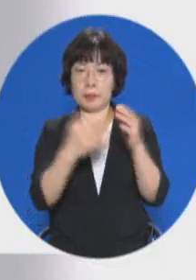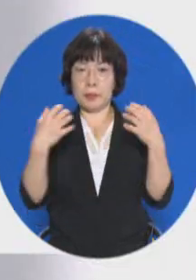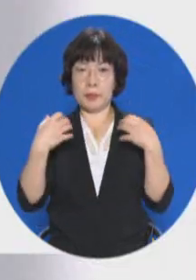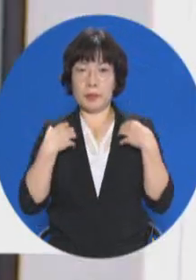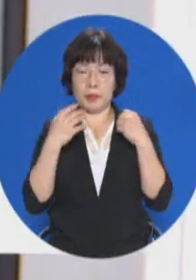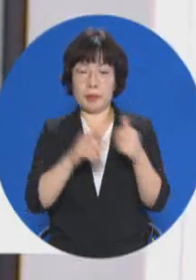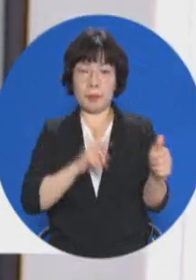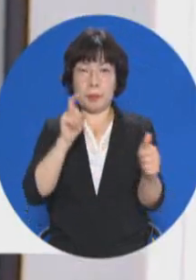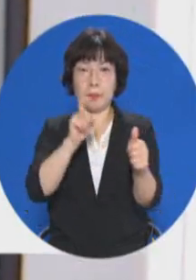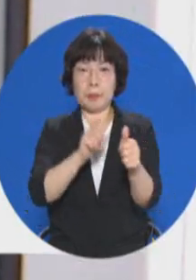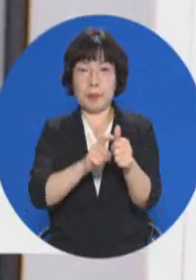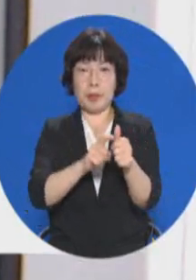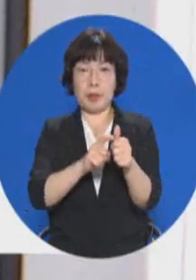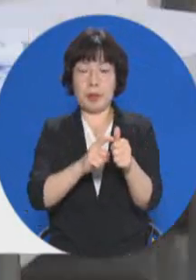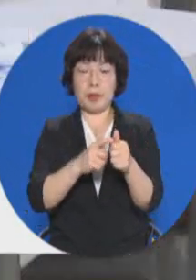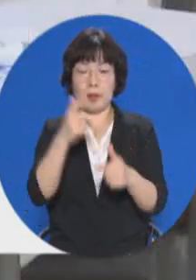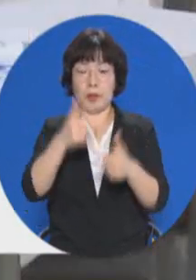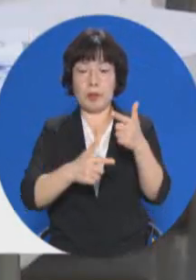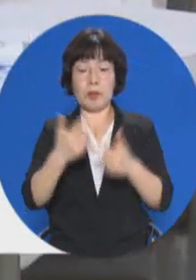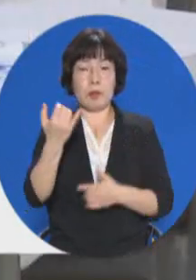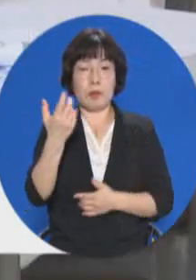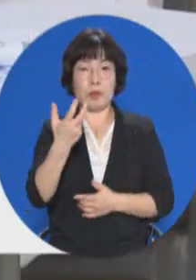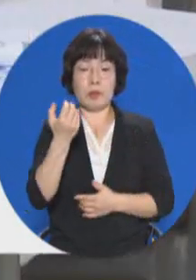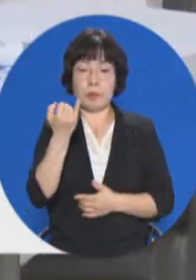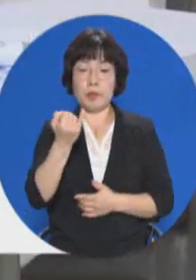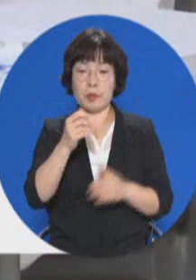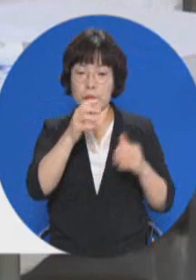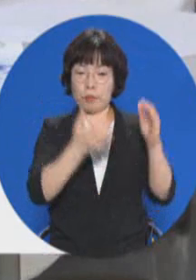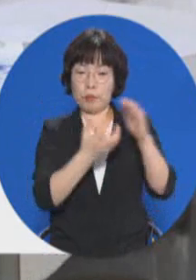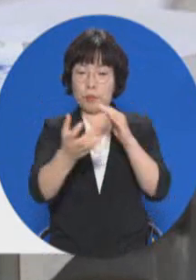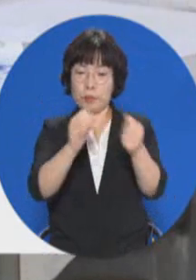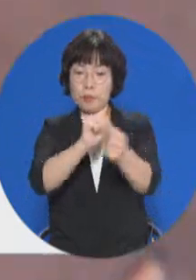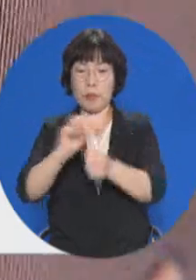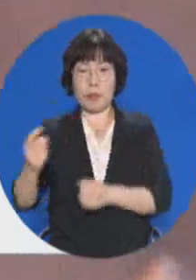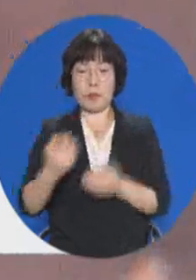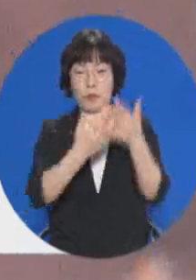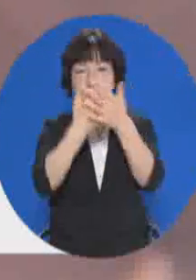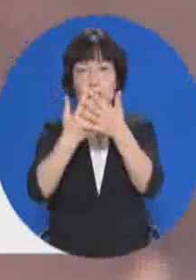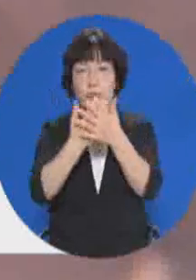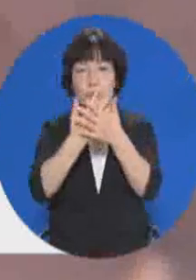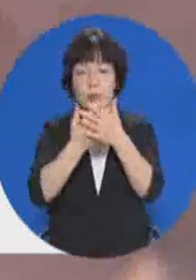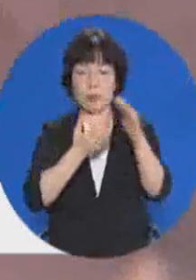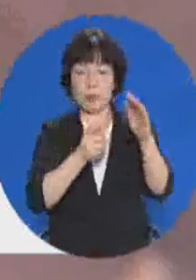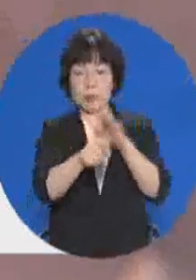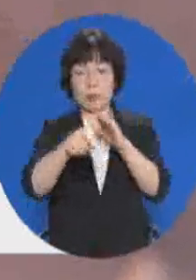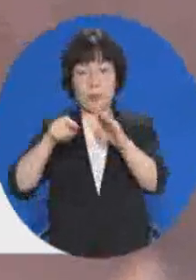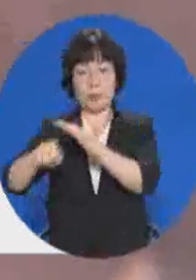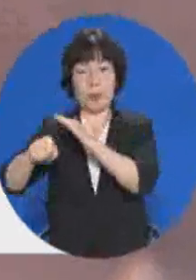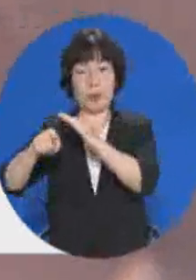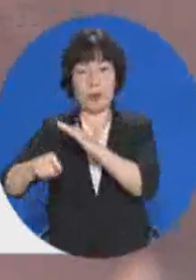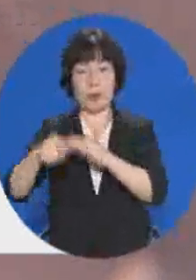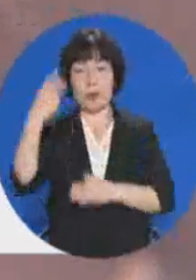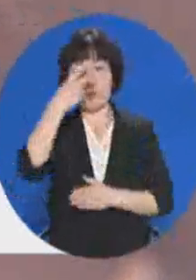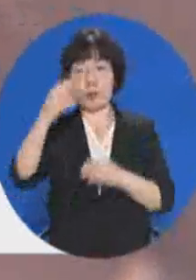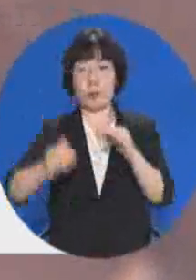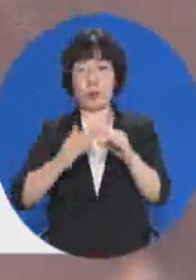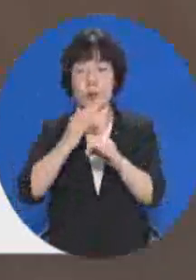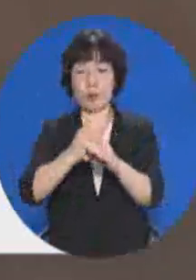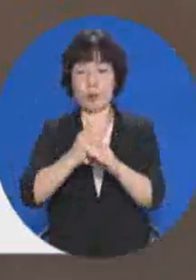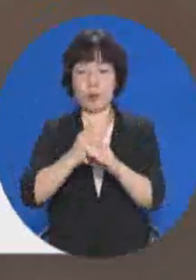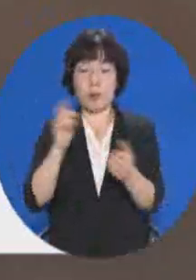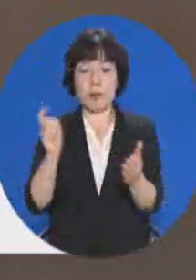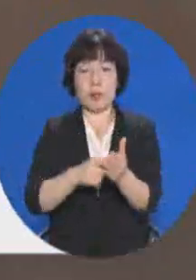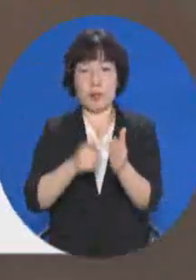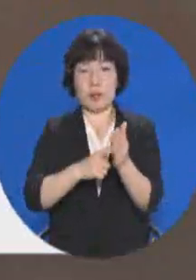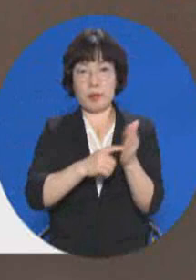방역당국은 확진 판정을 받은 목포 70대 여성의 구체적인 감염 경로가 아직 확인되지 않아 동선 확인 등을 포함한